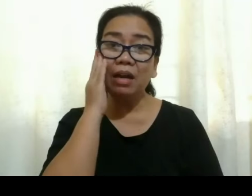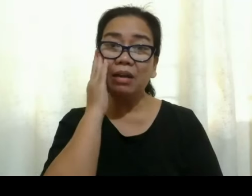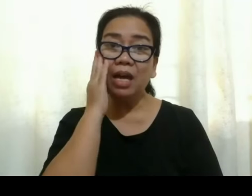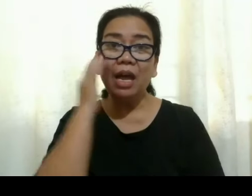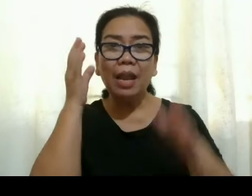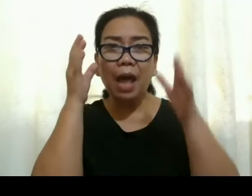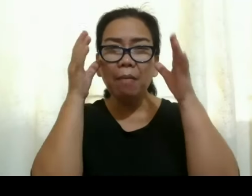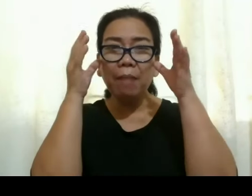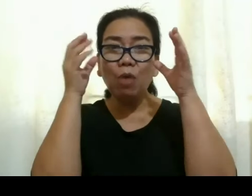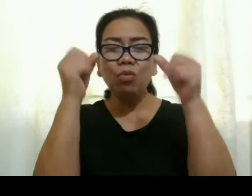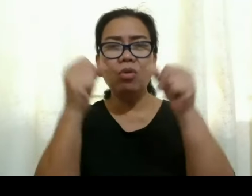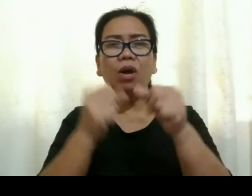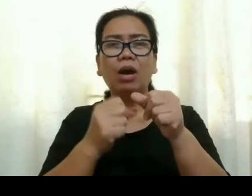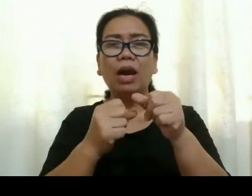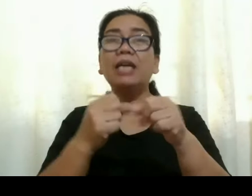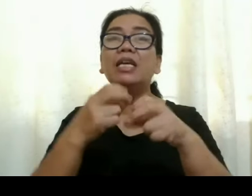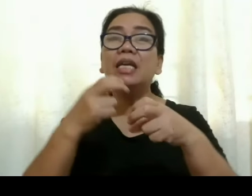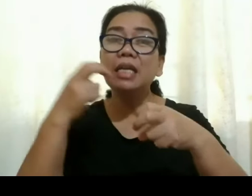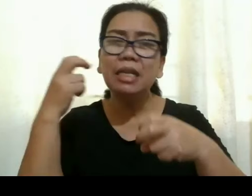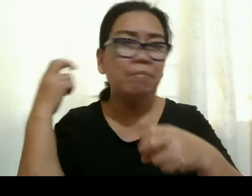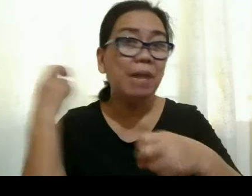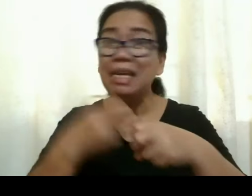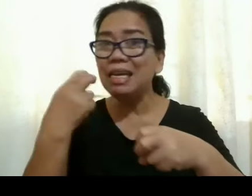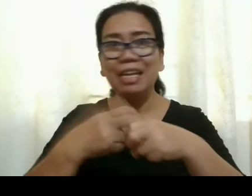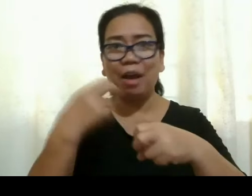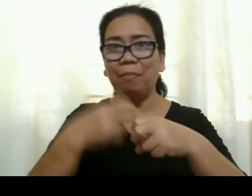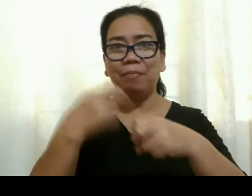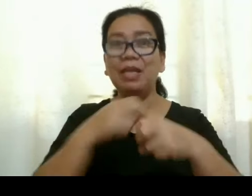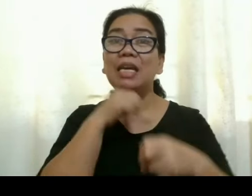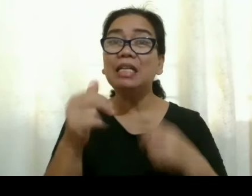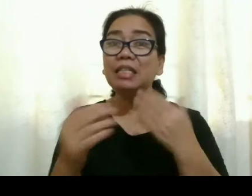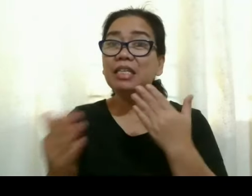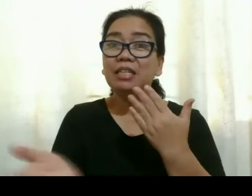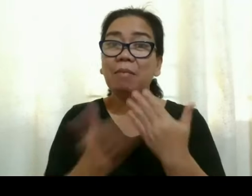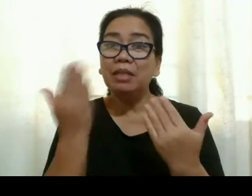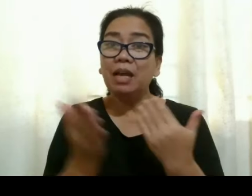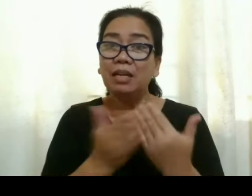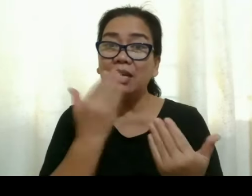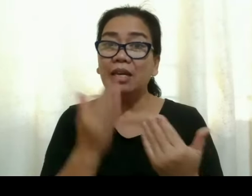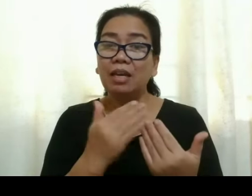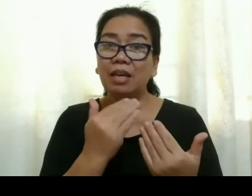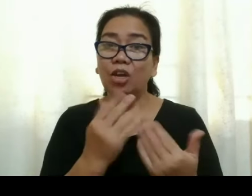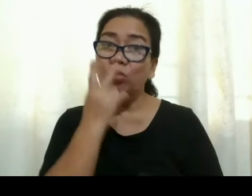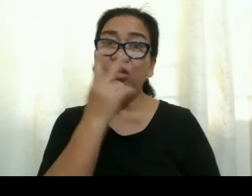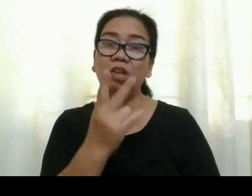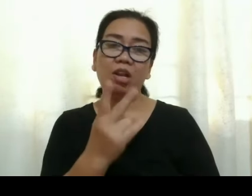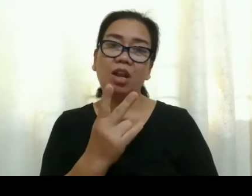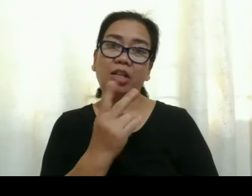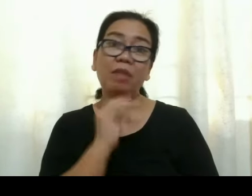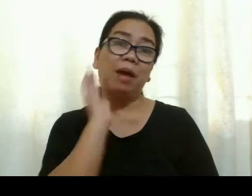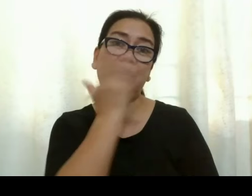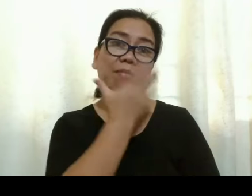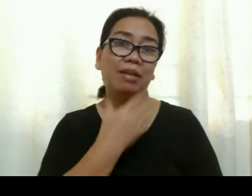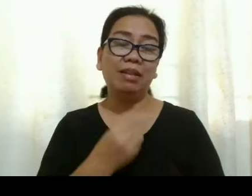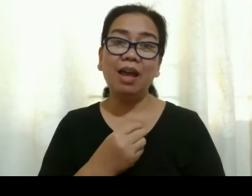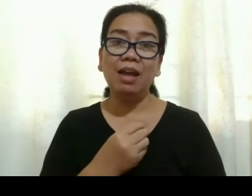ba na ang Pangulo ay mahirap, hindi siya madali. Kung titingnan